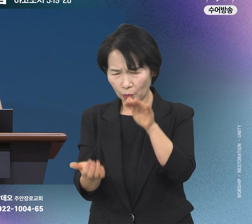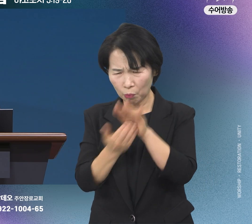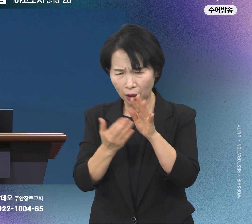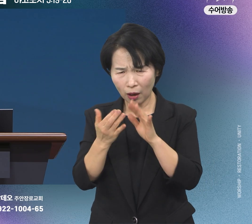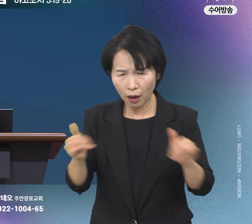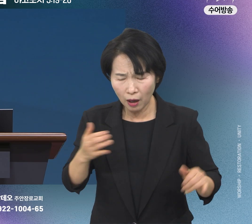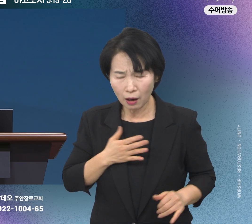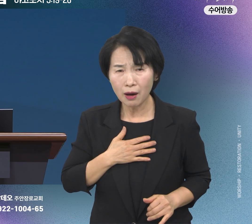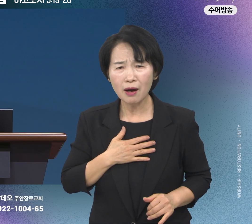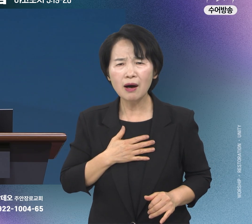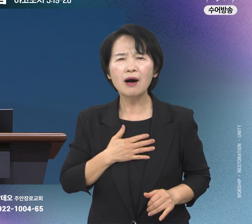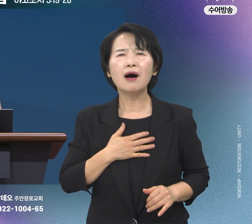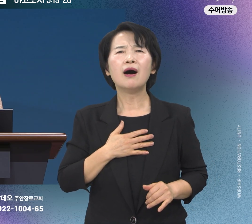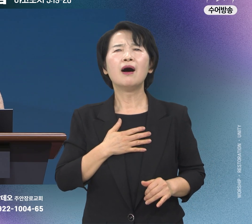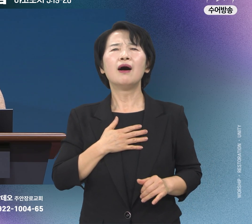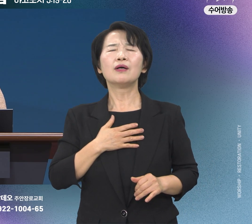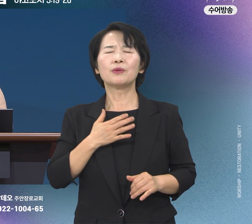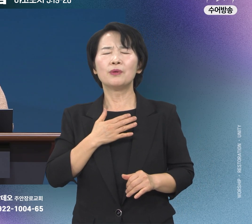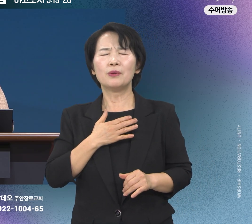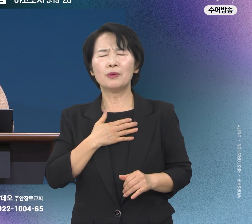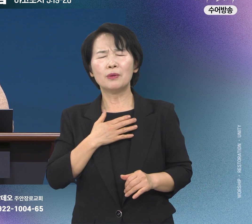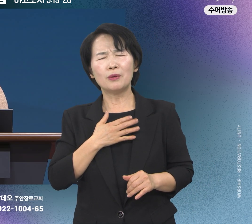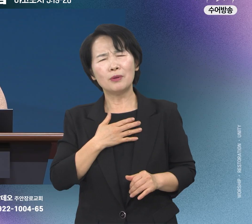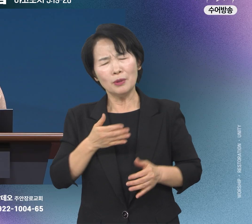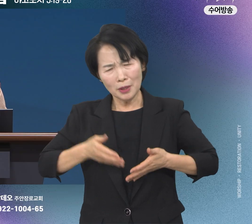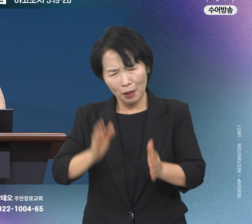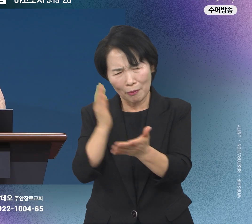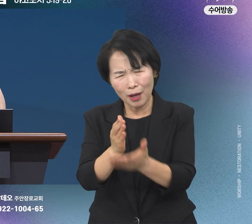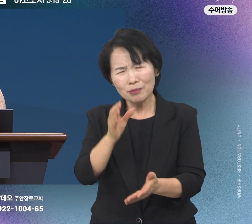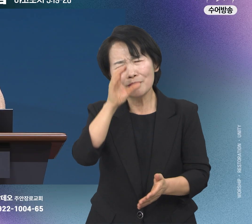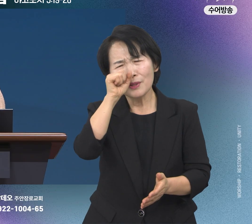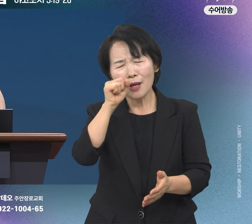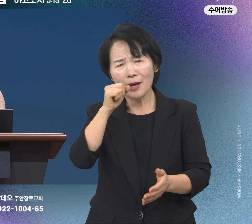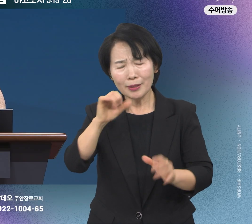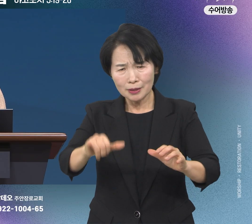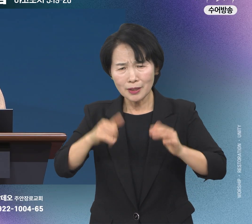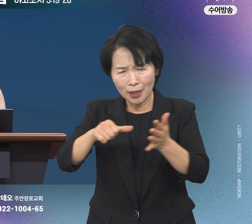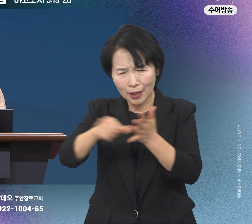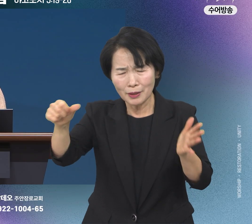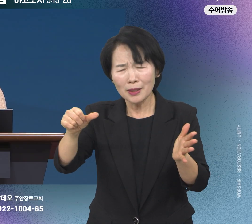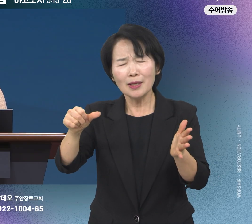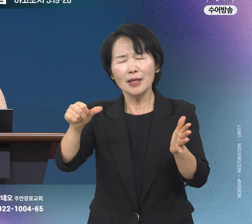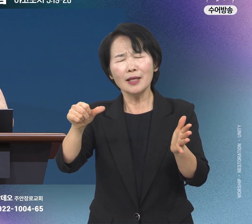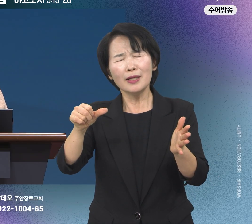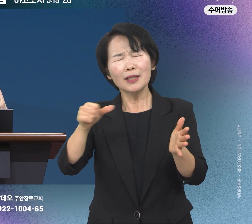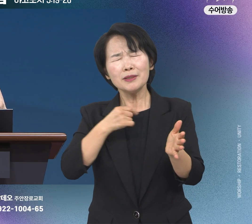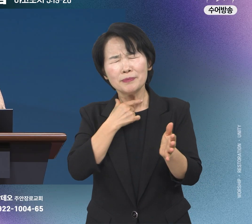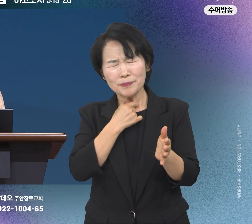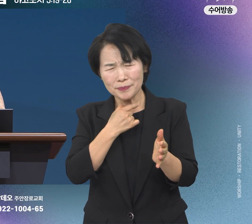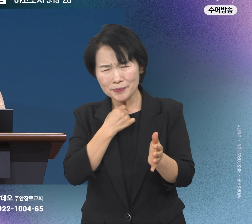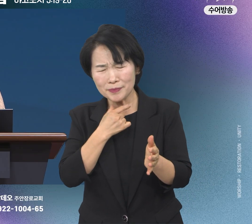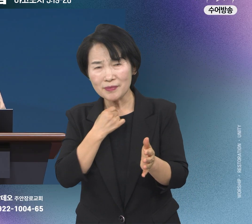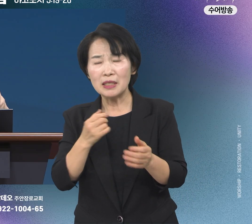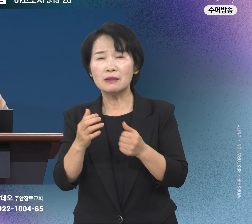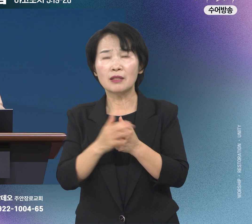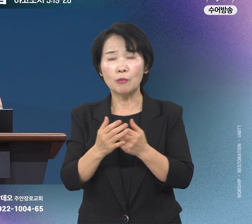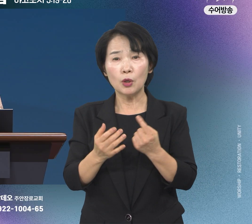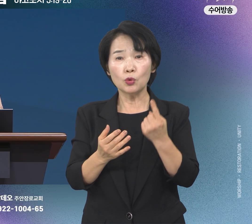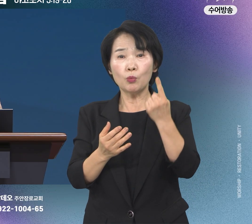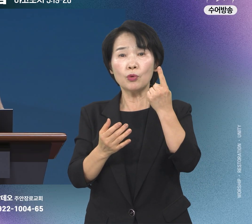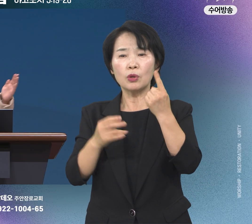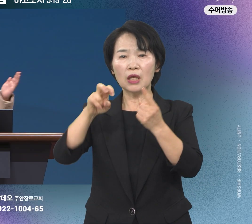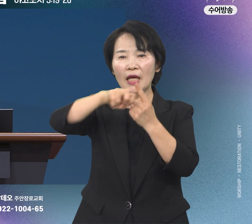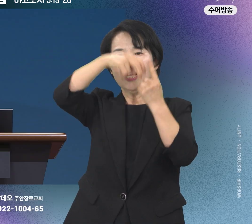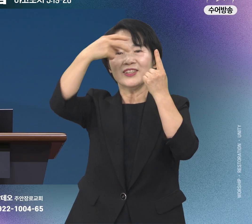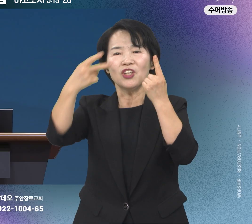한 번도 태어나지 않았던 것처럼 저를 이 세상에서 지워버리고 싶은 거예요. 그래서 높은 곳에 가면